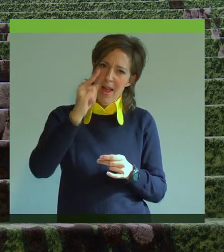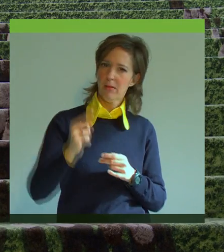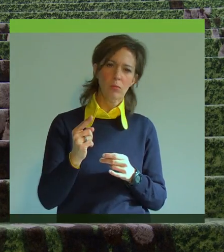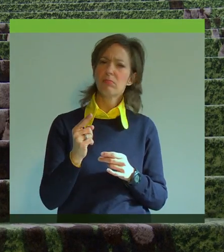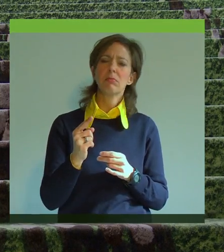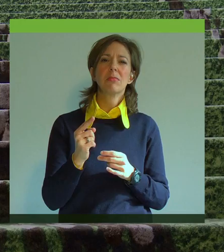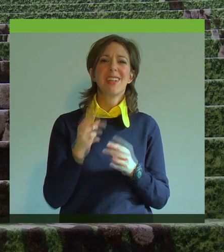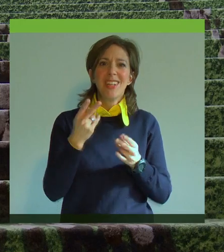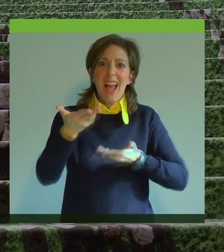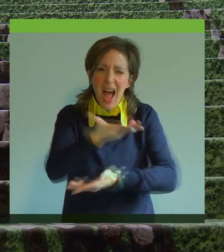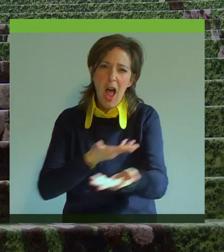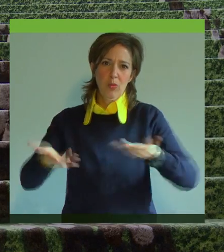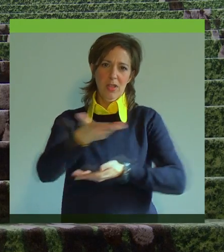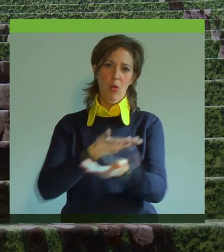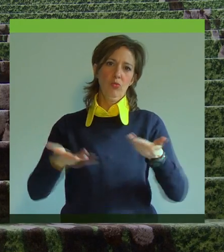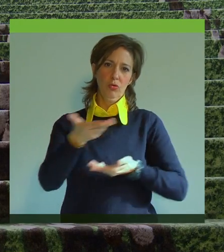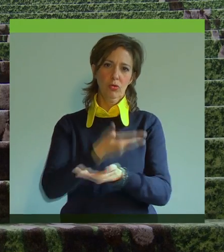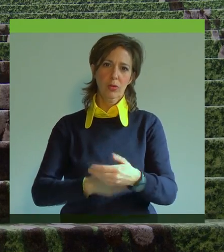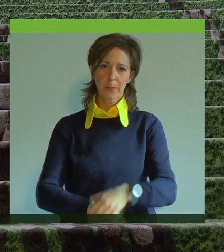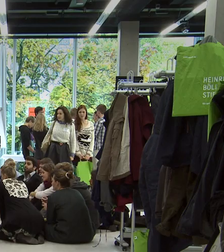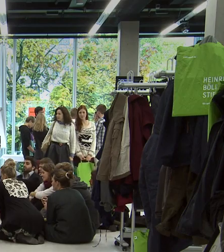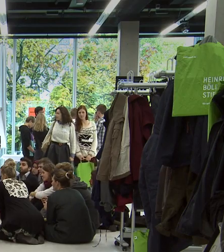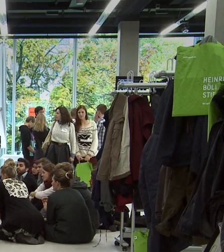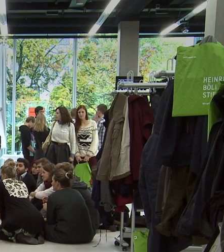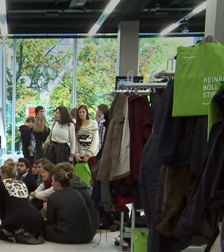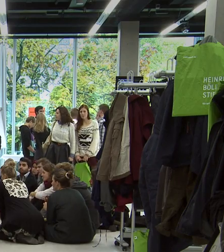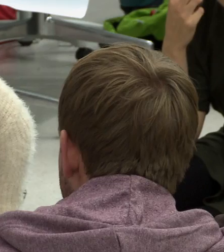gleiche Meinung am Ende zu haben, sondern dass der Austausch zählt.